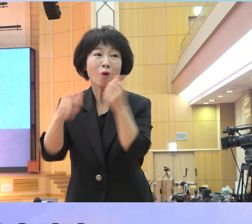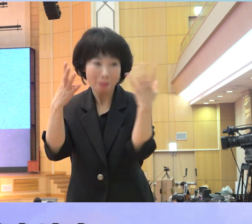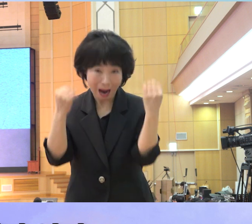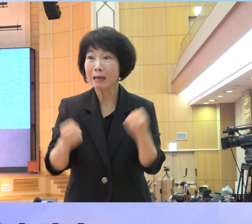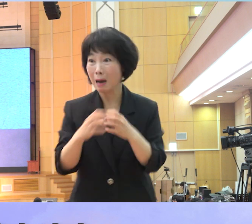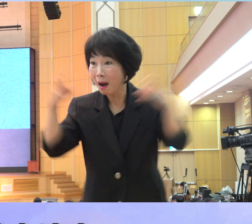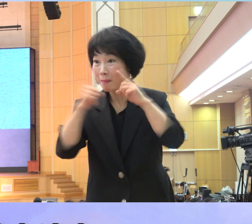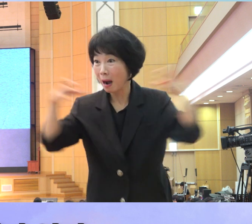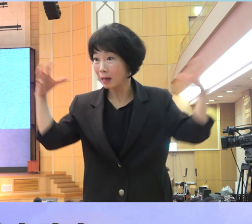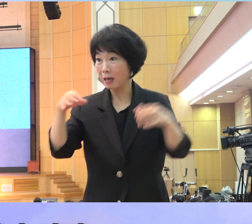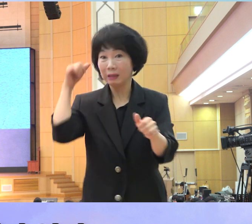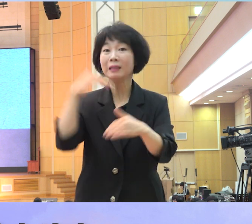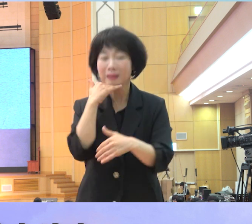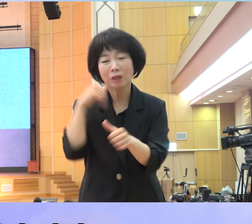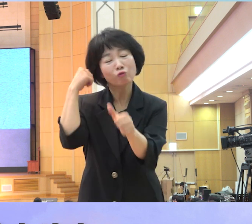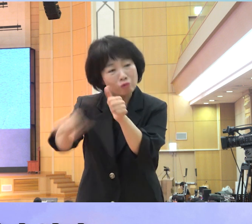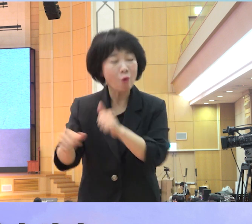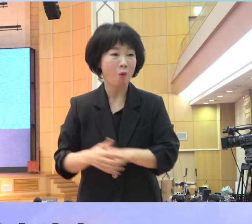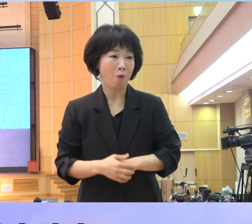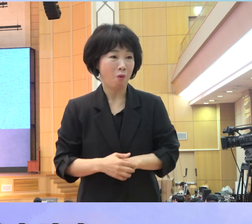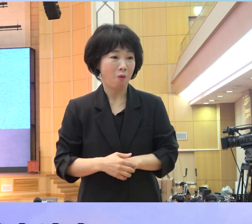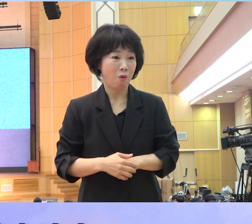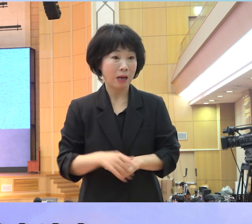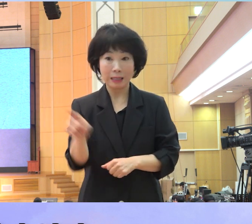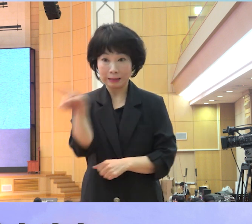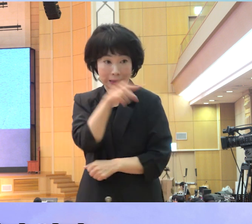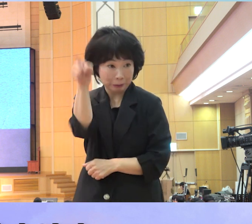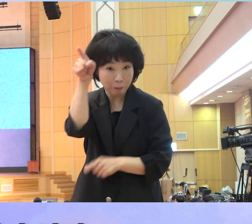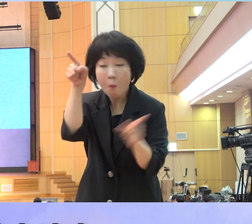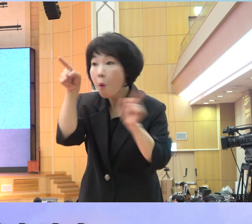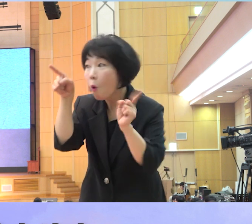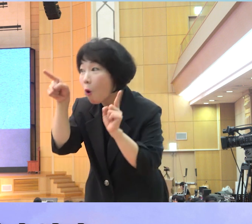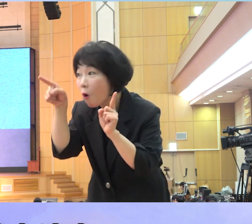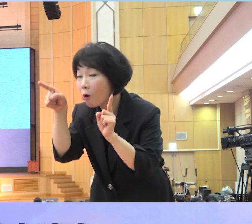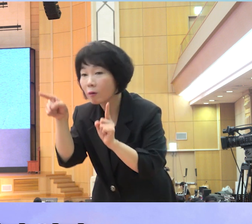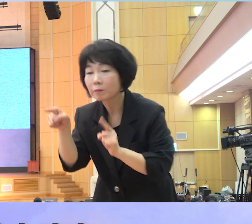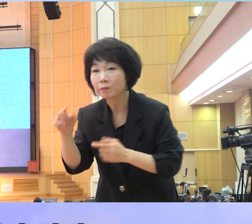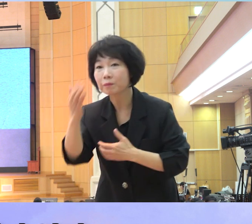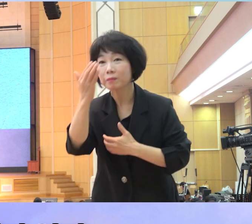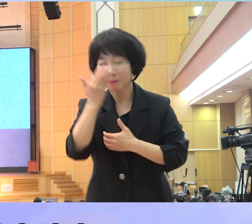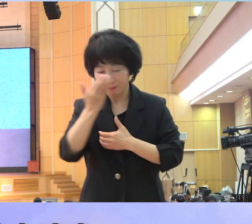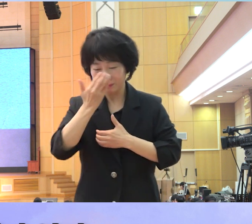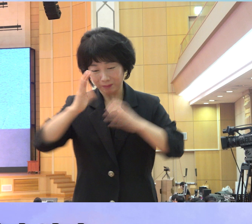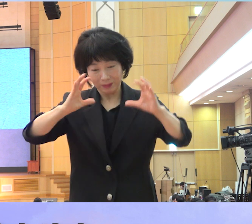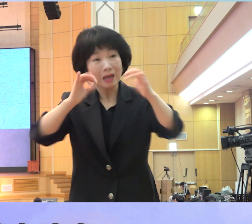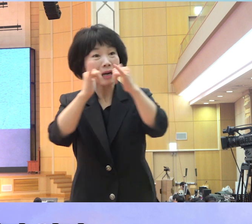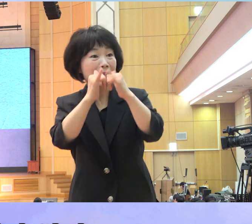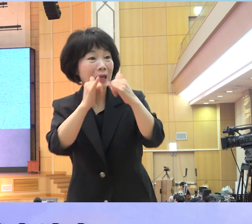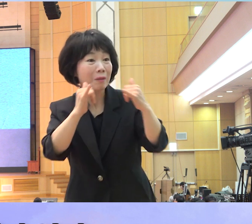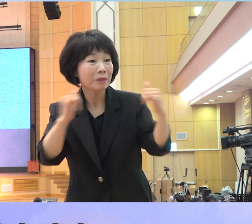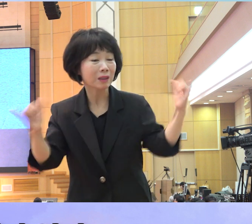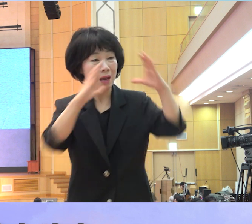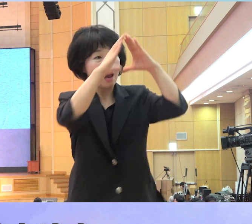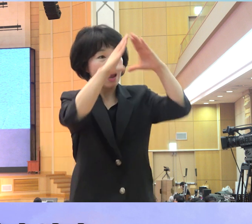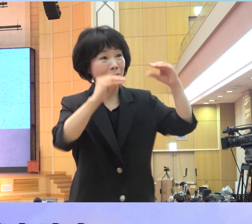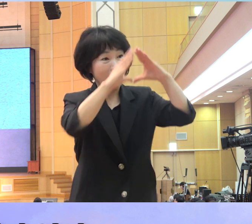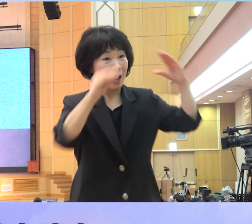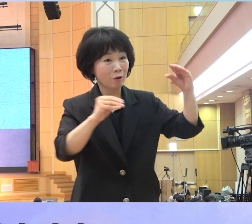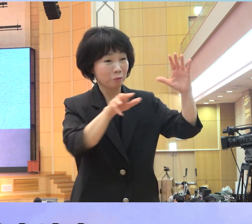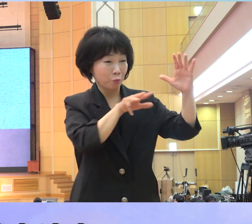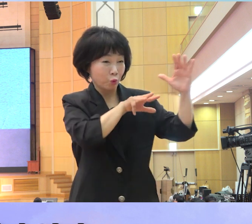나옵니다. 여러 가지 예를 들어드릴 건데요, 첫 번째 예는 이렇습니다. 이스라엘 백성들이 출애굽을